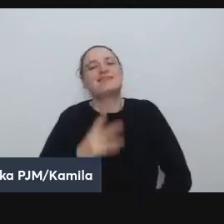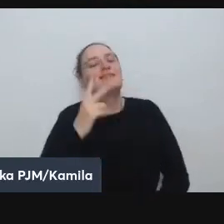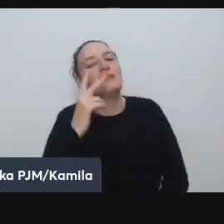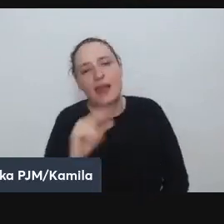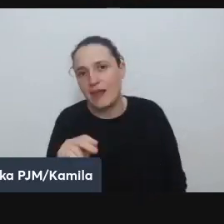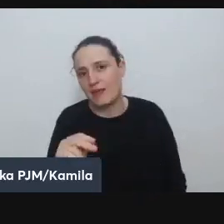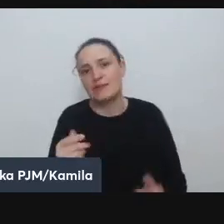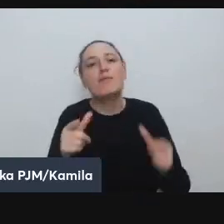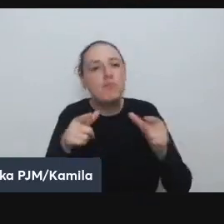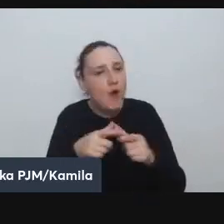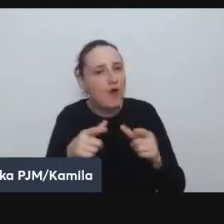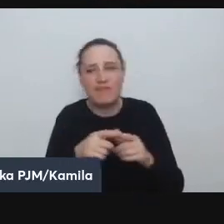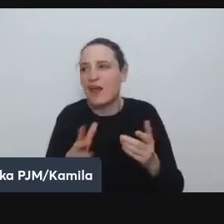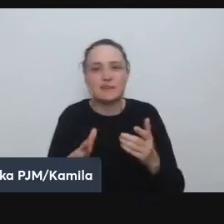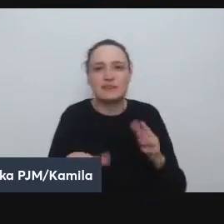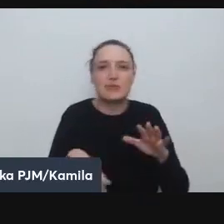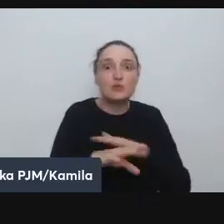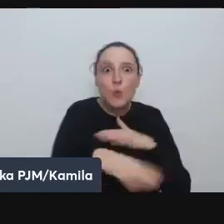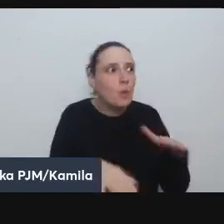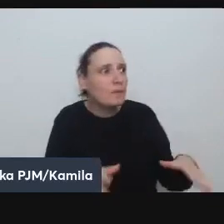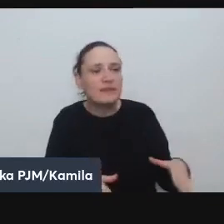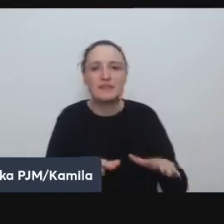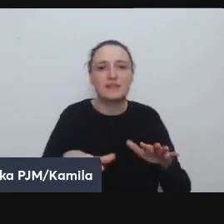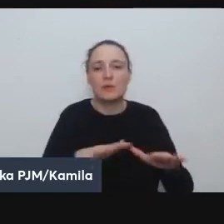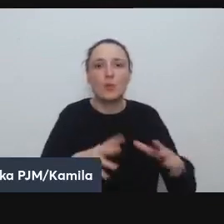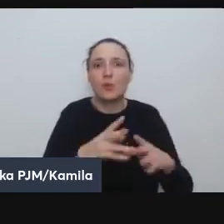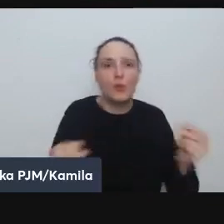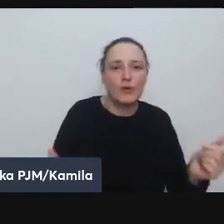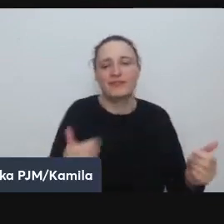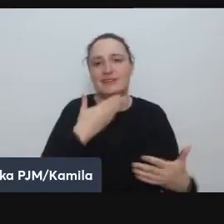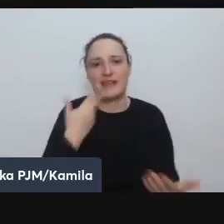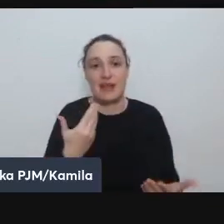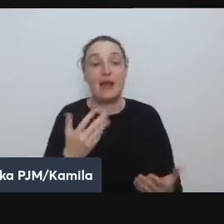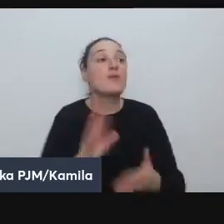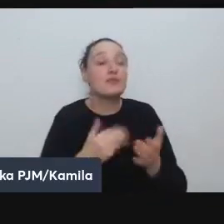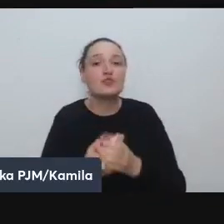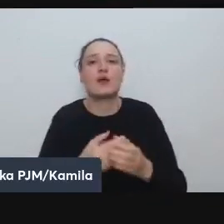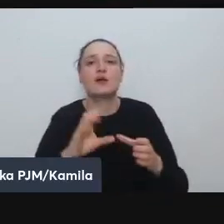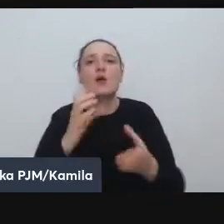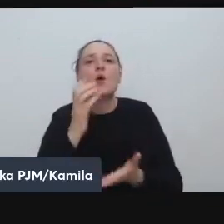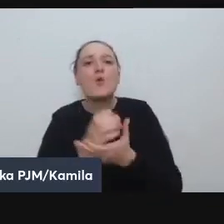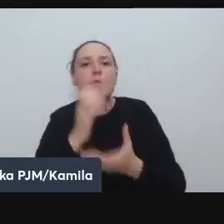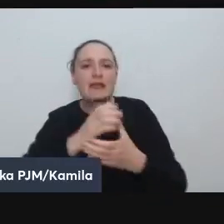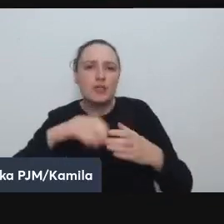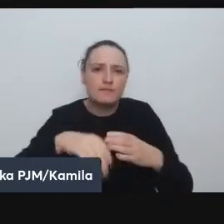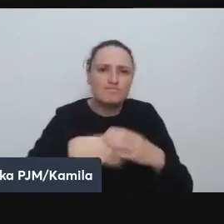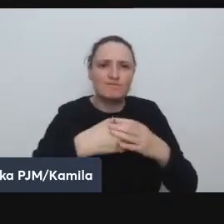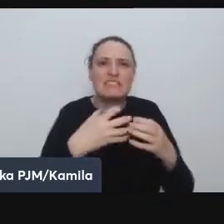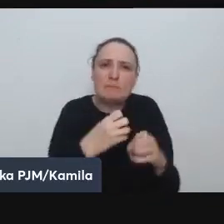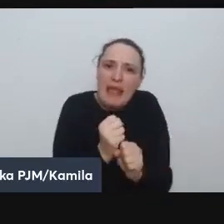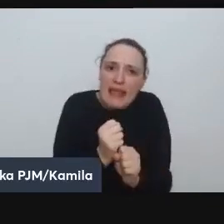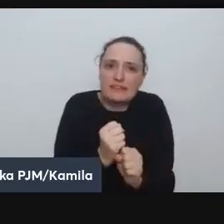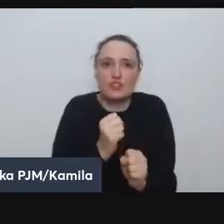I też uspokajam właśnie, że jeżeli jest trudno wyjąć przed tampon czy kubeczek i tam już te mięśnie się kompletnie pospinały, to można